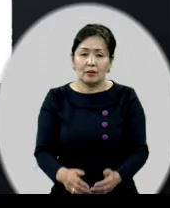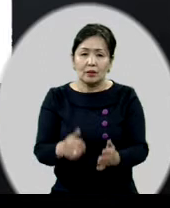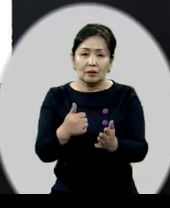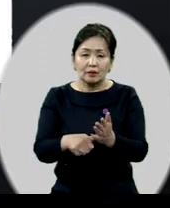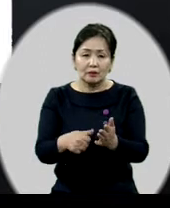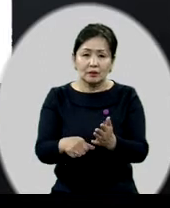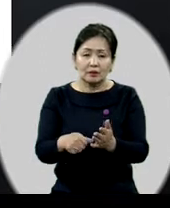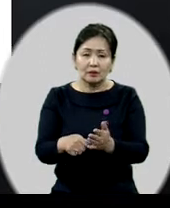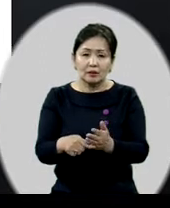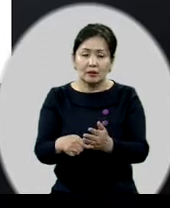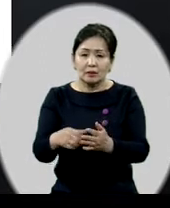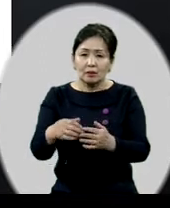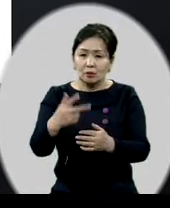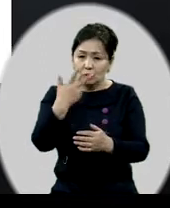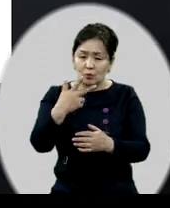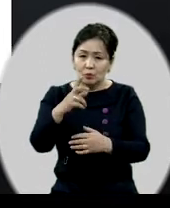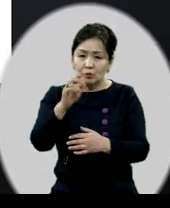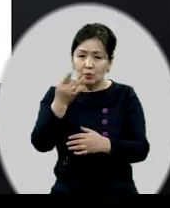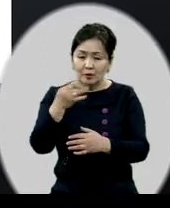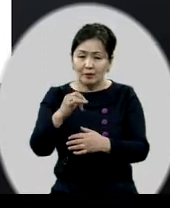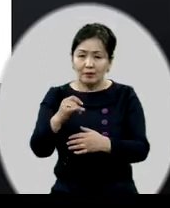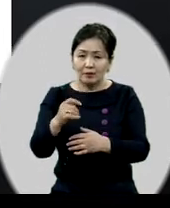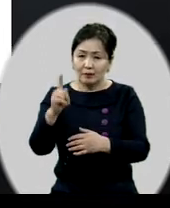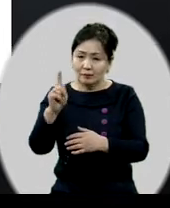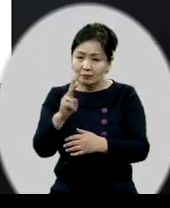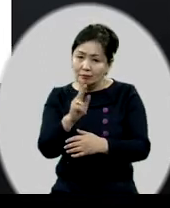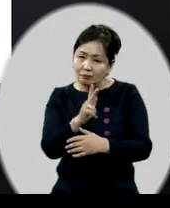Дэвтэртээ эдгээр 3 бутархайгаа эренблэн бичээрэй.